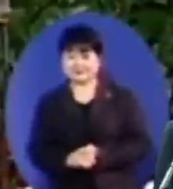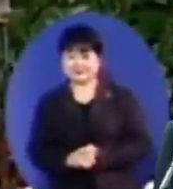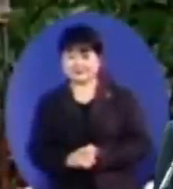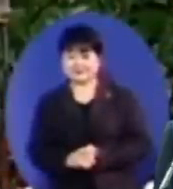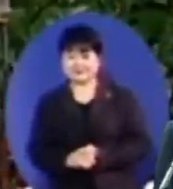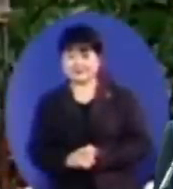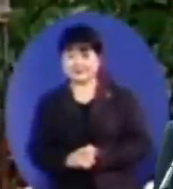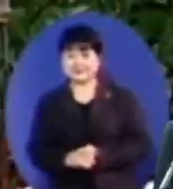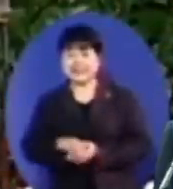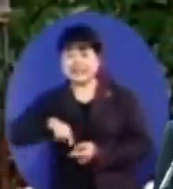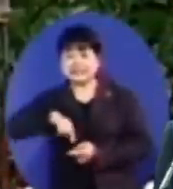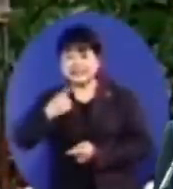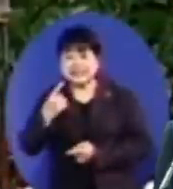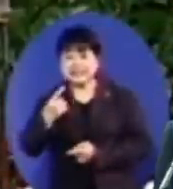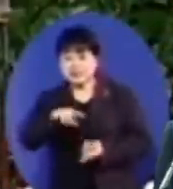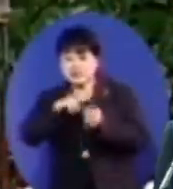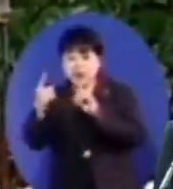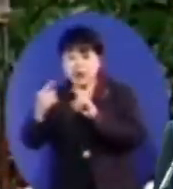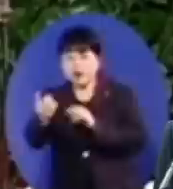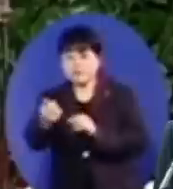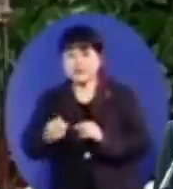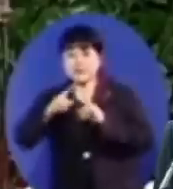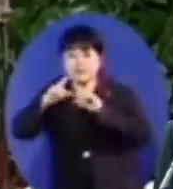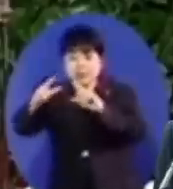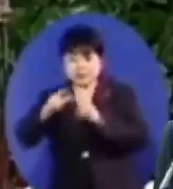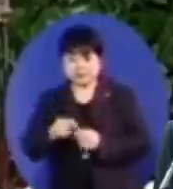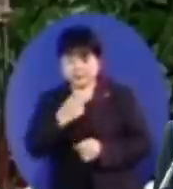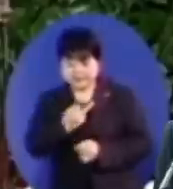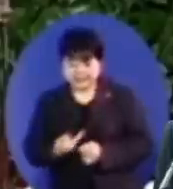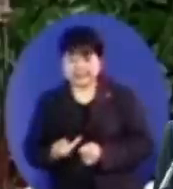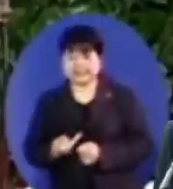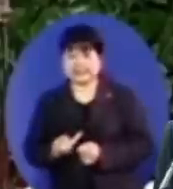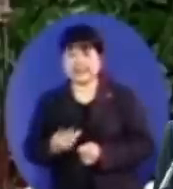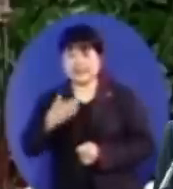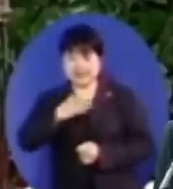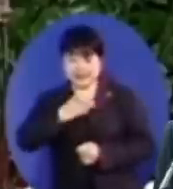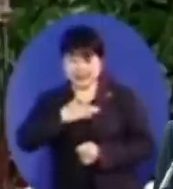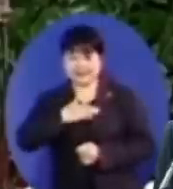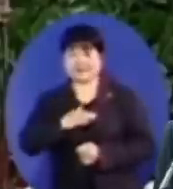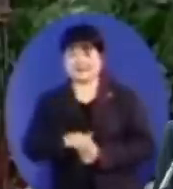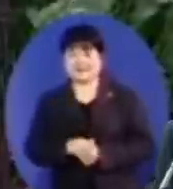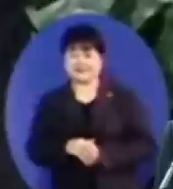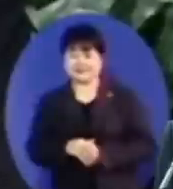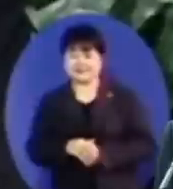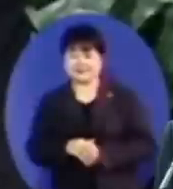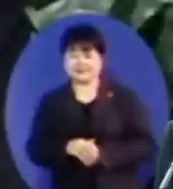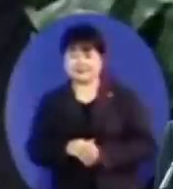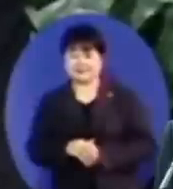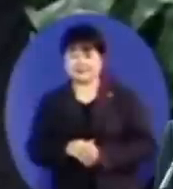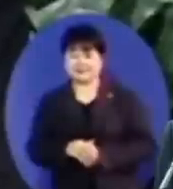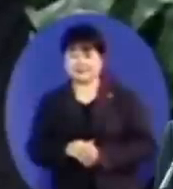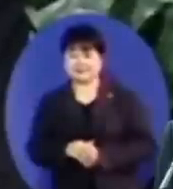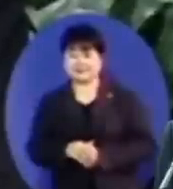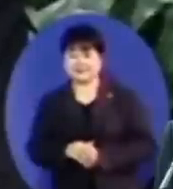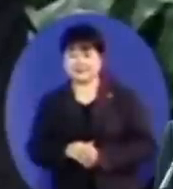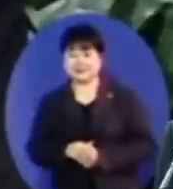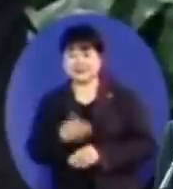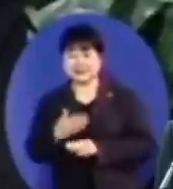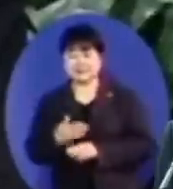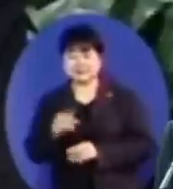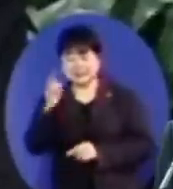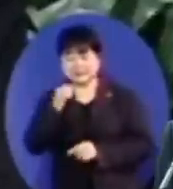자신이 부활할 것을 여러 번 말했습니다. 제 아들에게 내가 악한 사람의 손에 팔렸으나